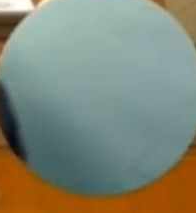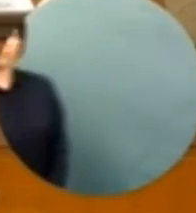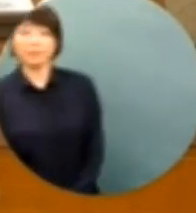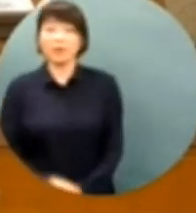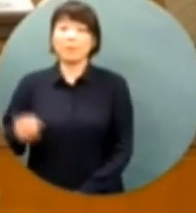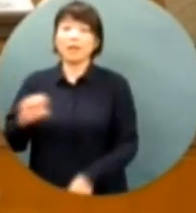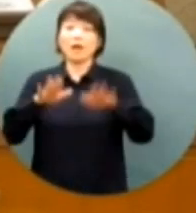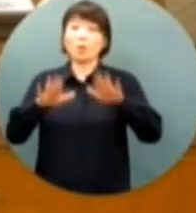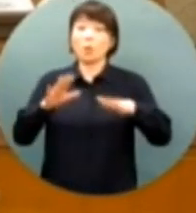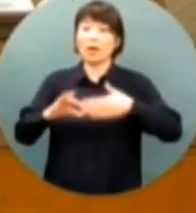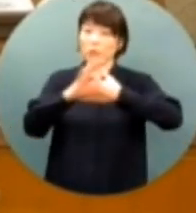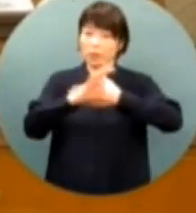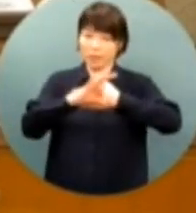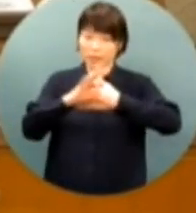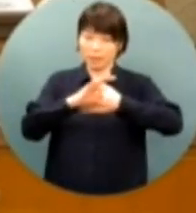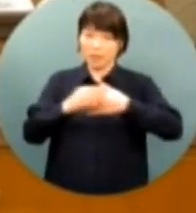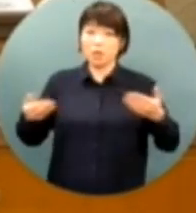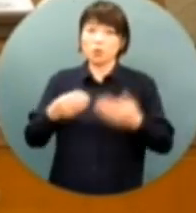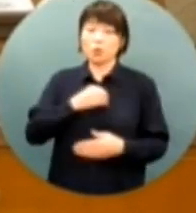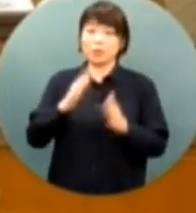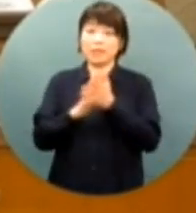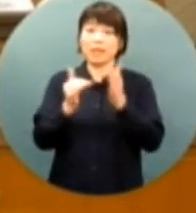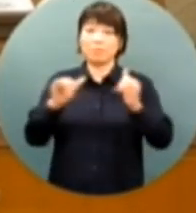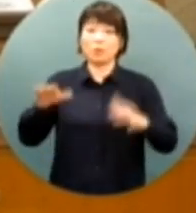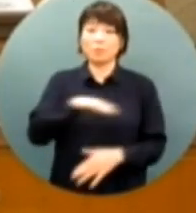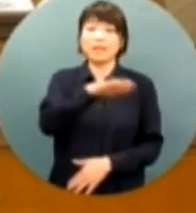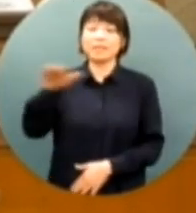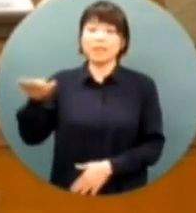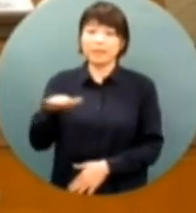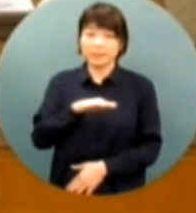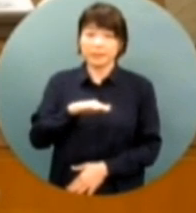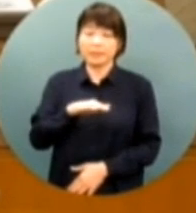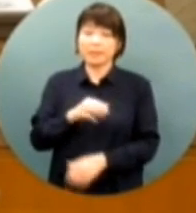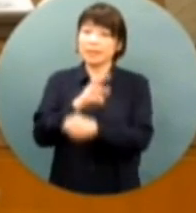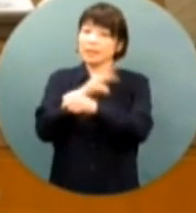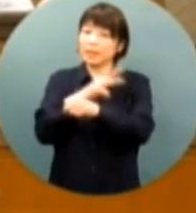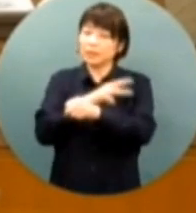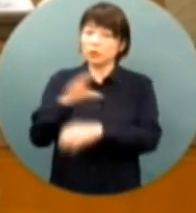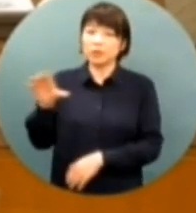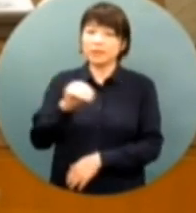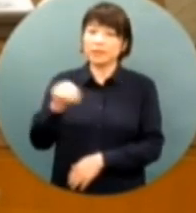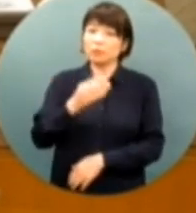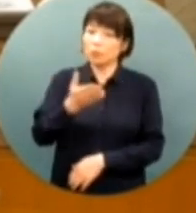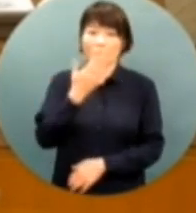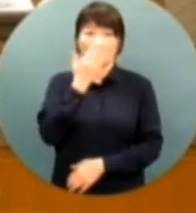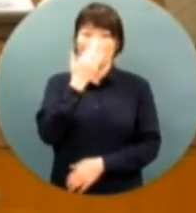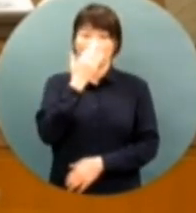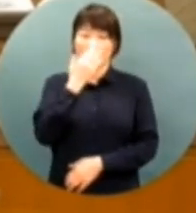また、今回の事例をどのように職員、県民の皆さんに、の研修に活用されるのか検討がつき